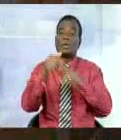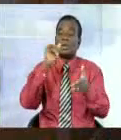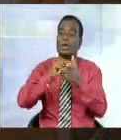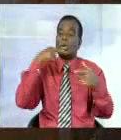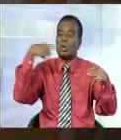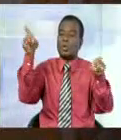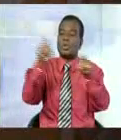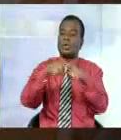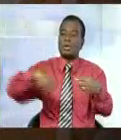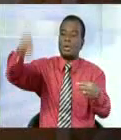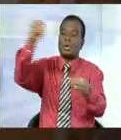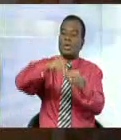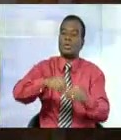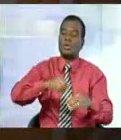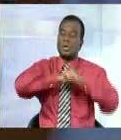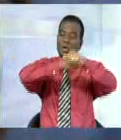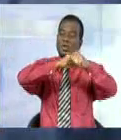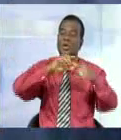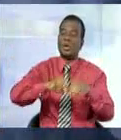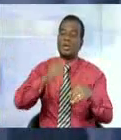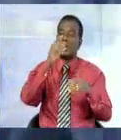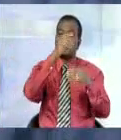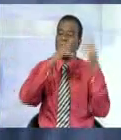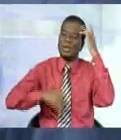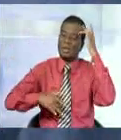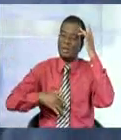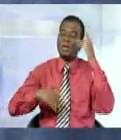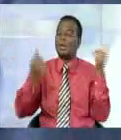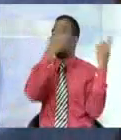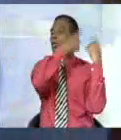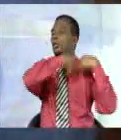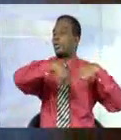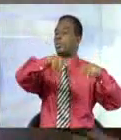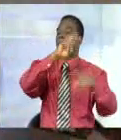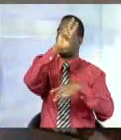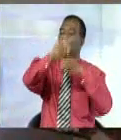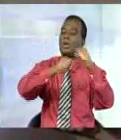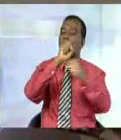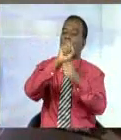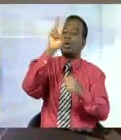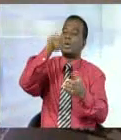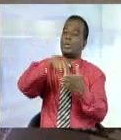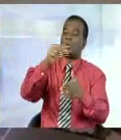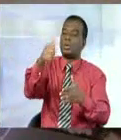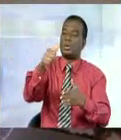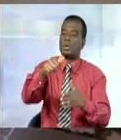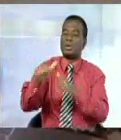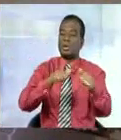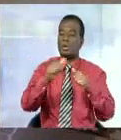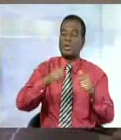également de renforcer la sécurité des patients. Depuis 2010, les actions de renforcement des capacités du personnel